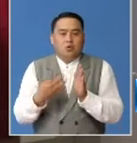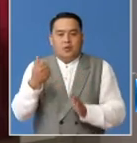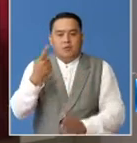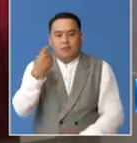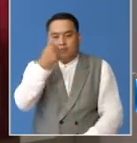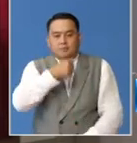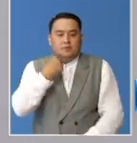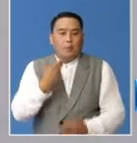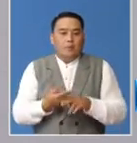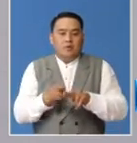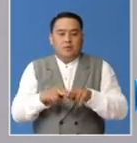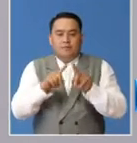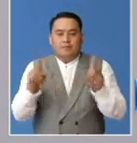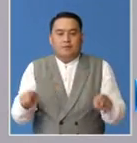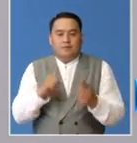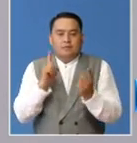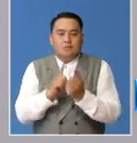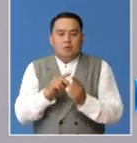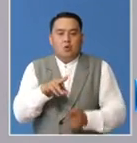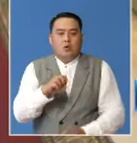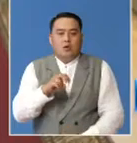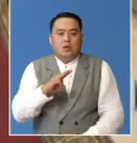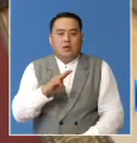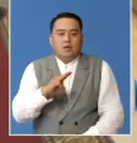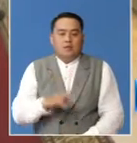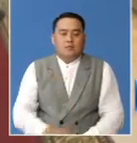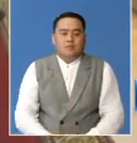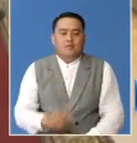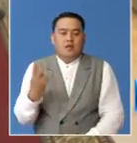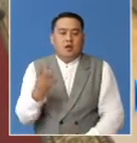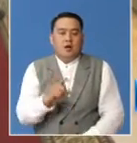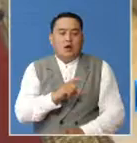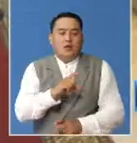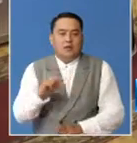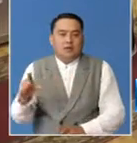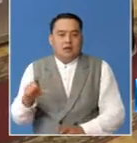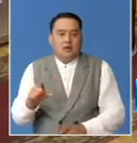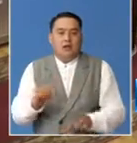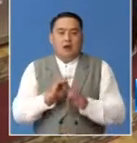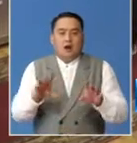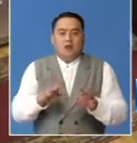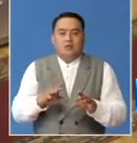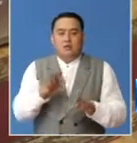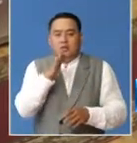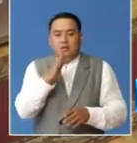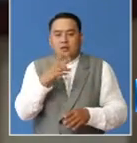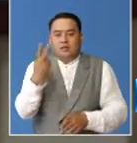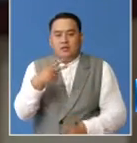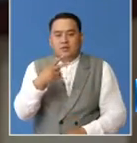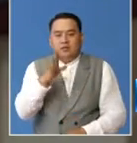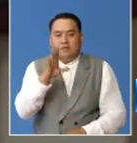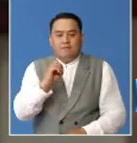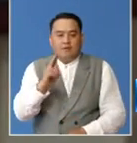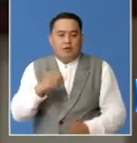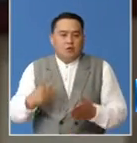году. Картина называется «Встреча Тулегена и Кызжибек». На втором этаже представлены экспонаты, рассказывающие о периоде с начала 20 века